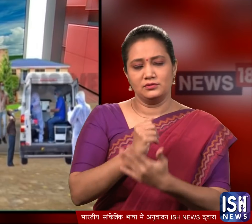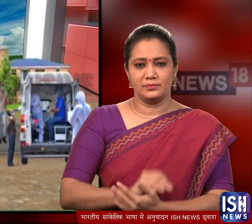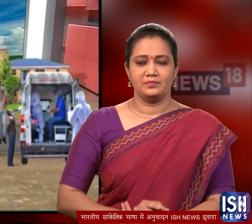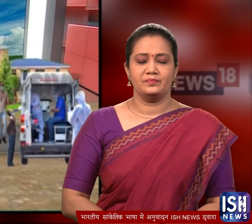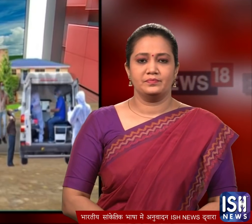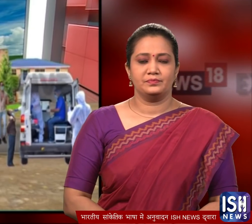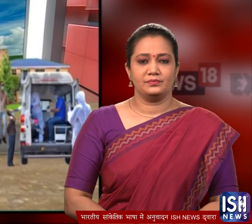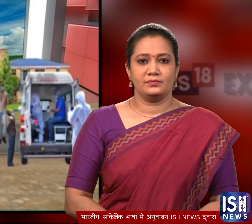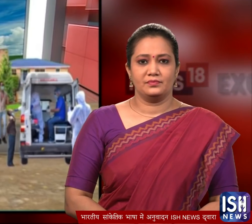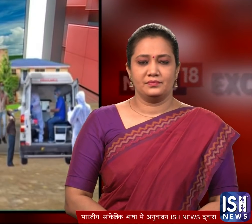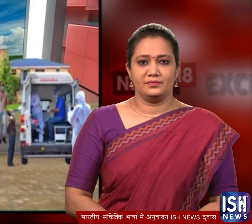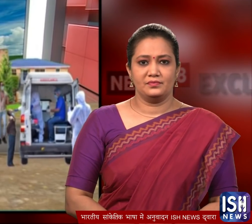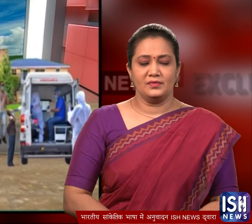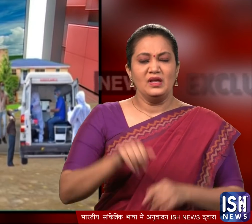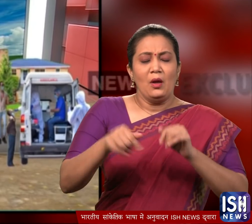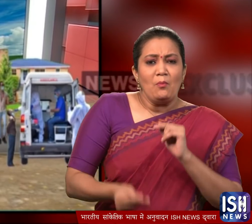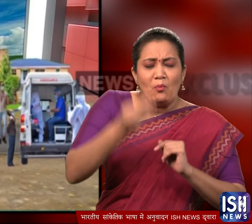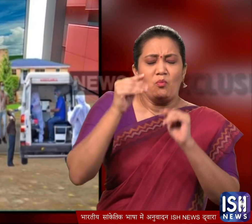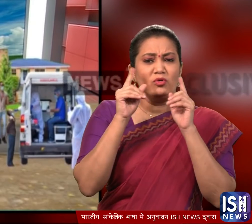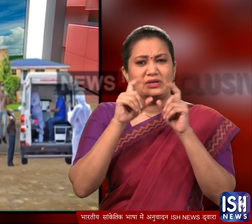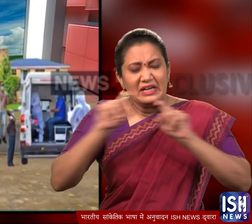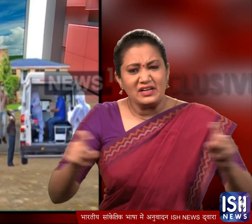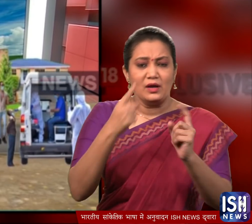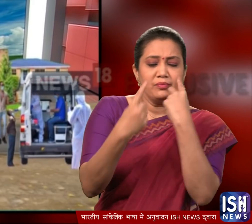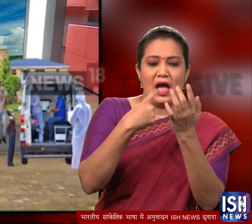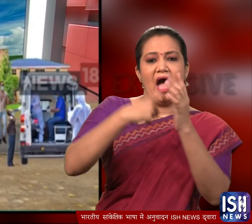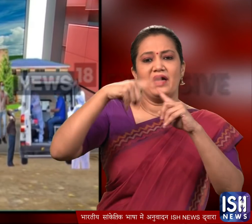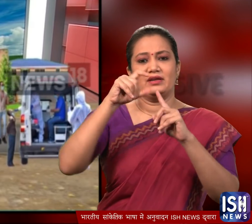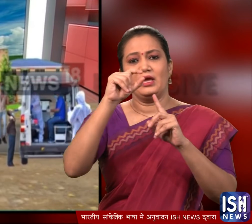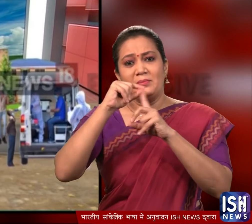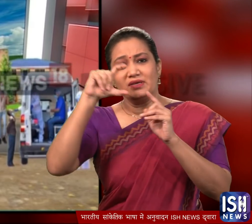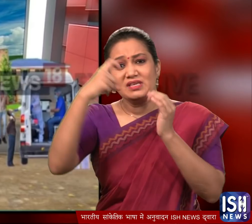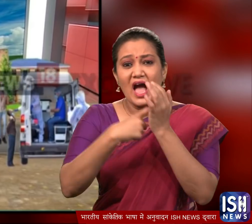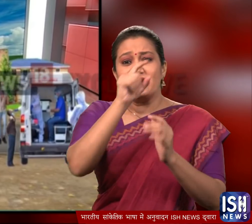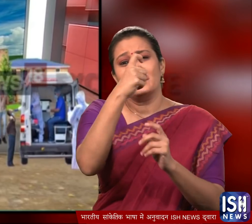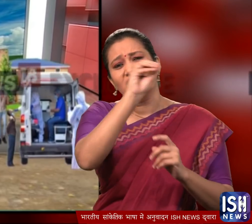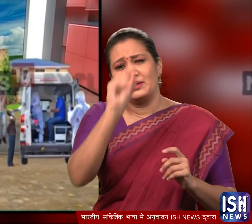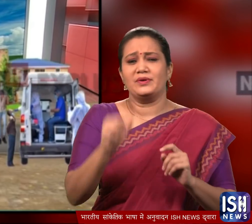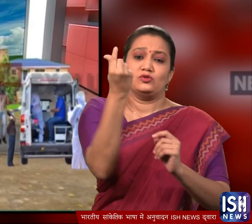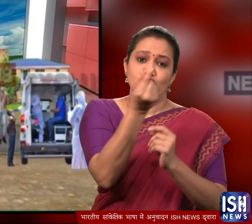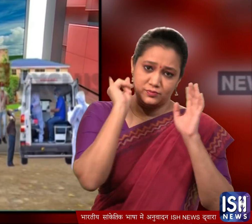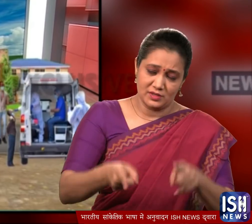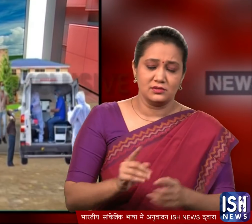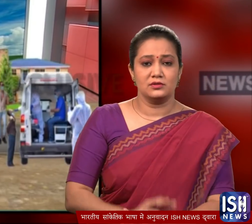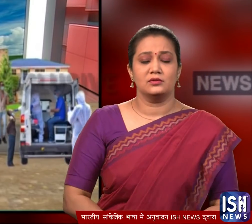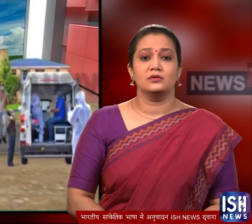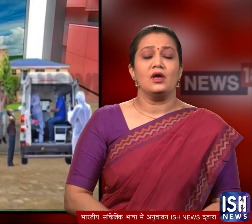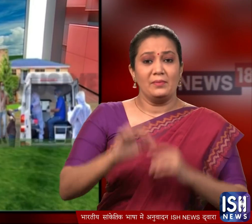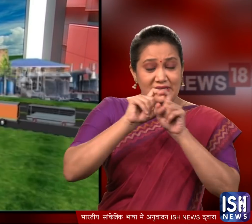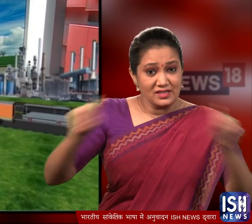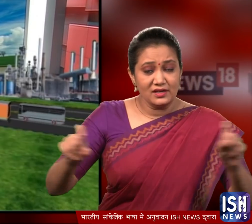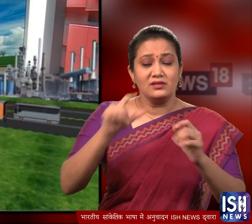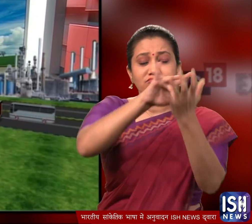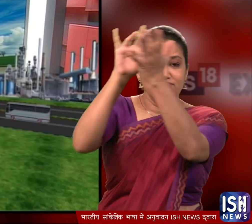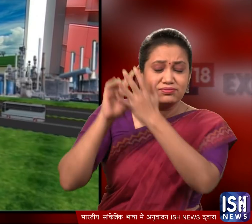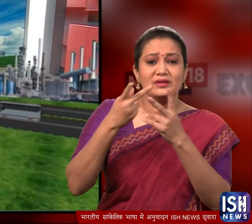है। ज्यादा सटीक नतीजों के लिए 70% तक RT-PCR टेस्ट ही कराने पर जोर देने को भी कहा गया है। इसके अलावा यह साफ किया